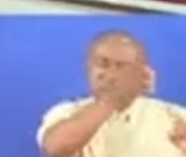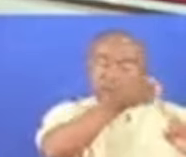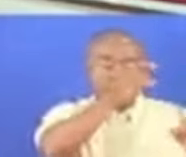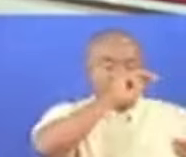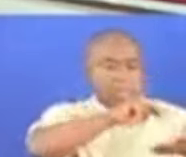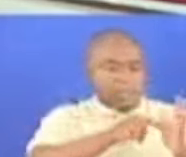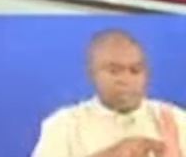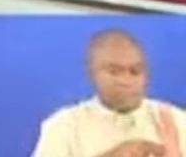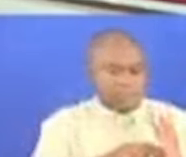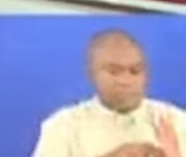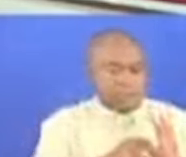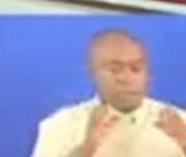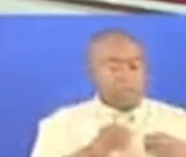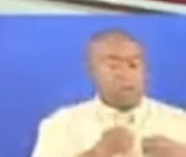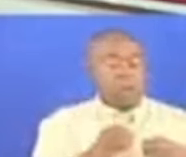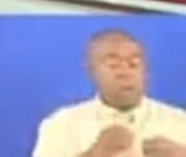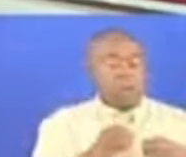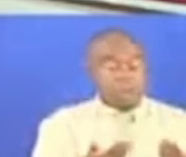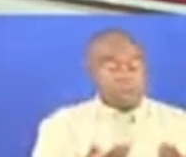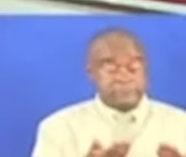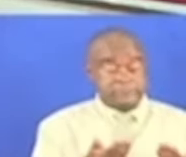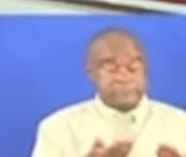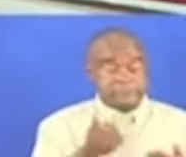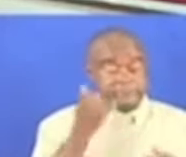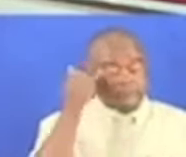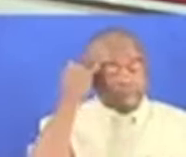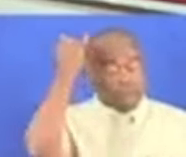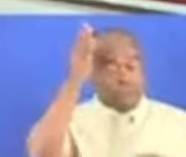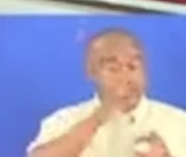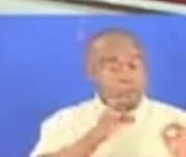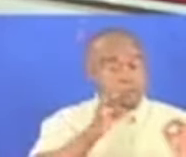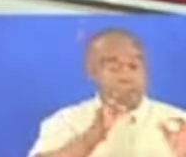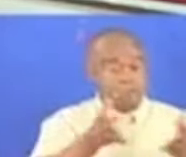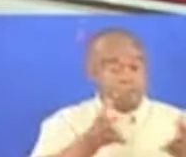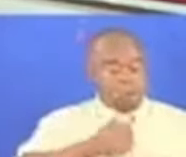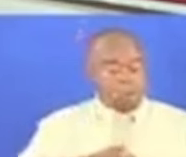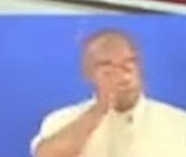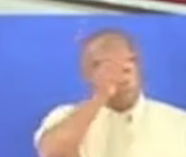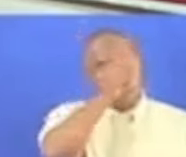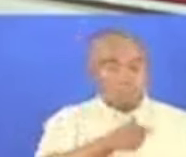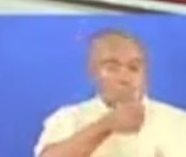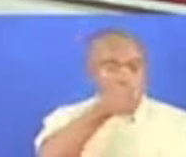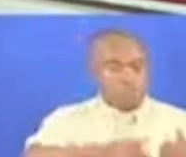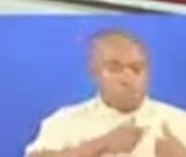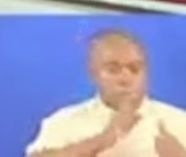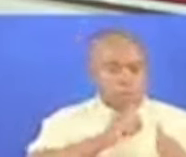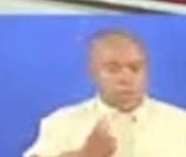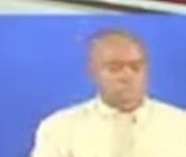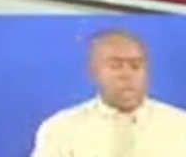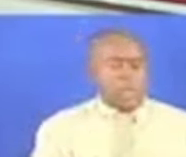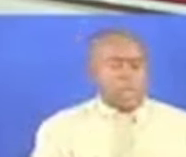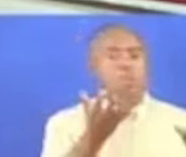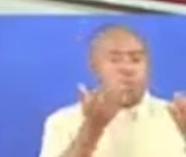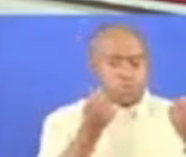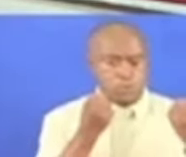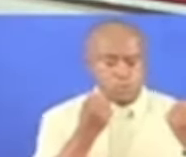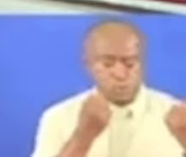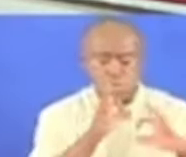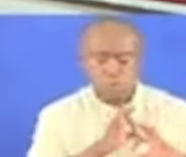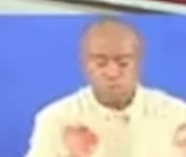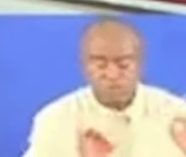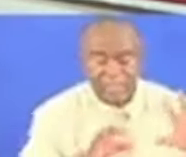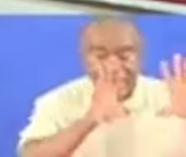zinazohusiana ibor mash marti Ya bara hii Ili aeze kumru mg kuwa na uwe wa kub adili au kub